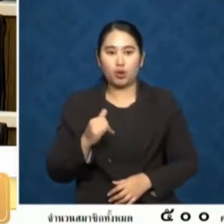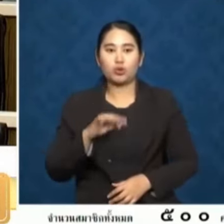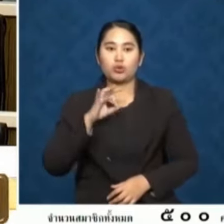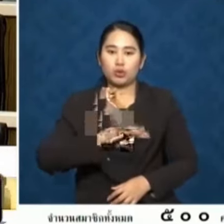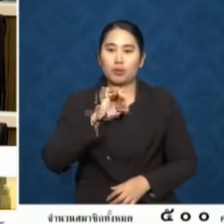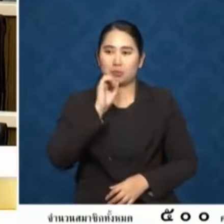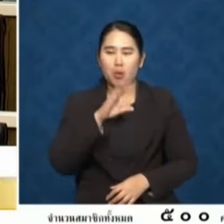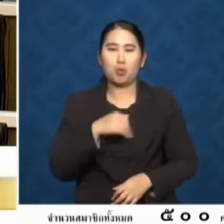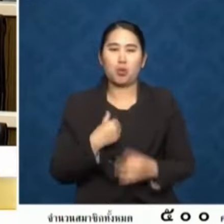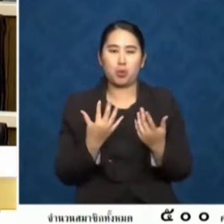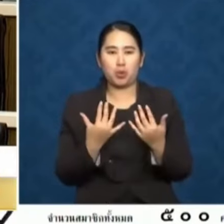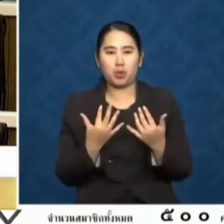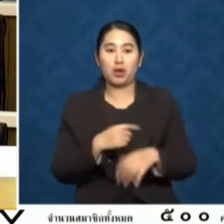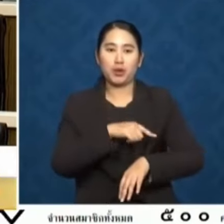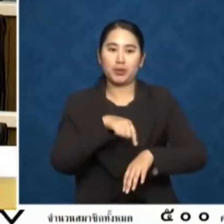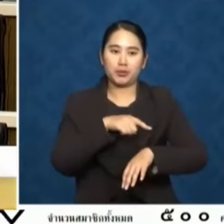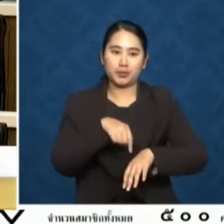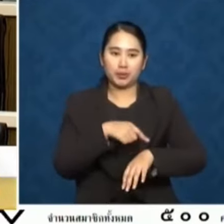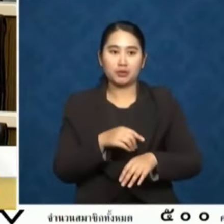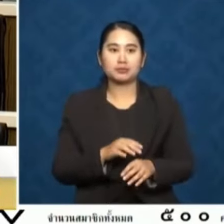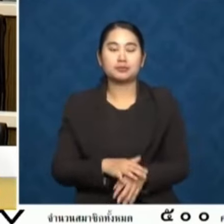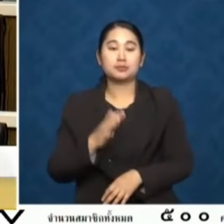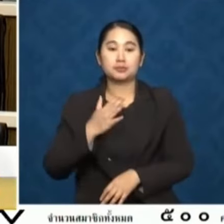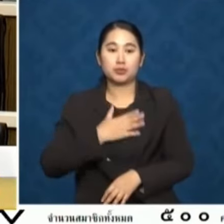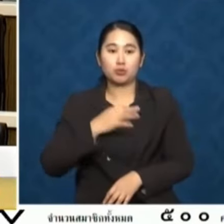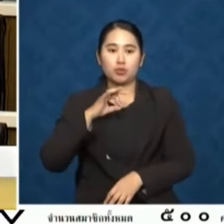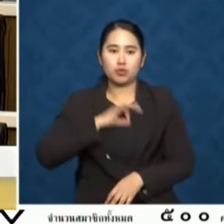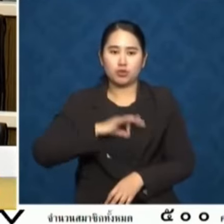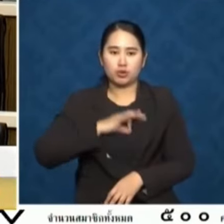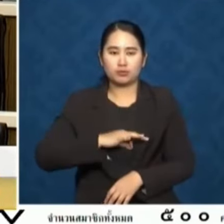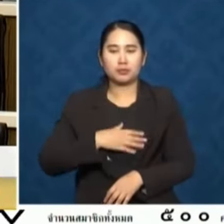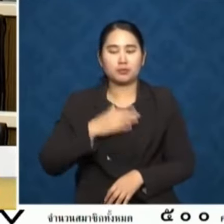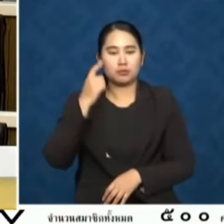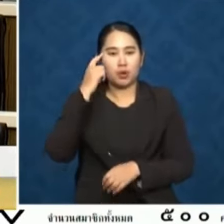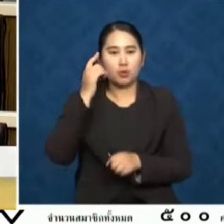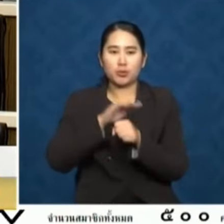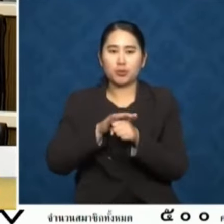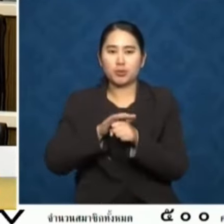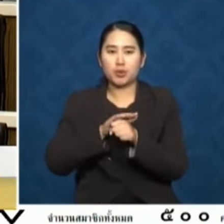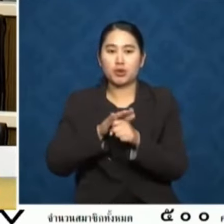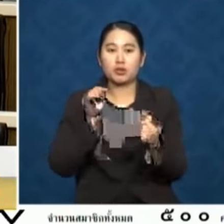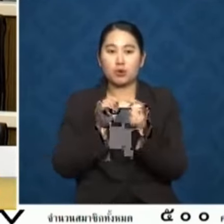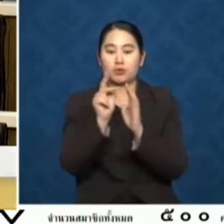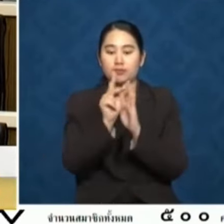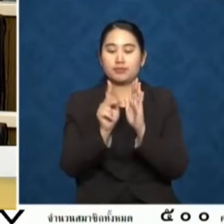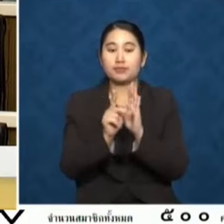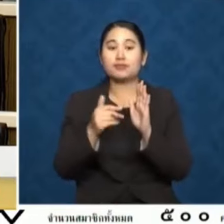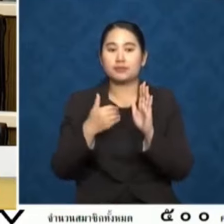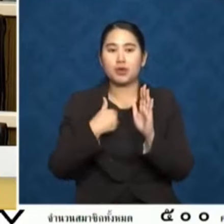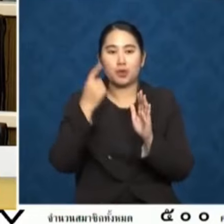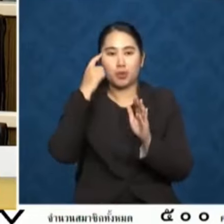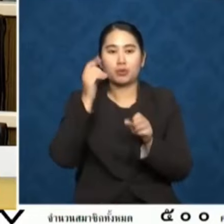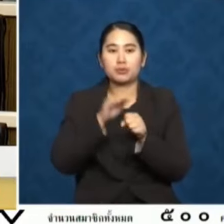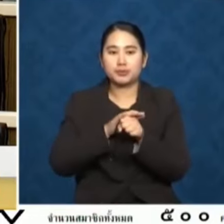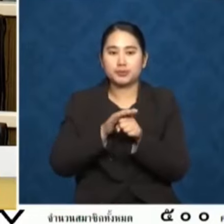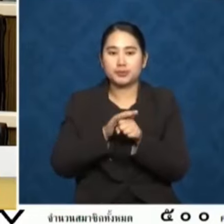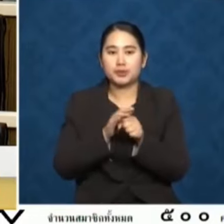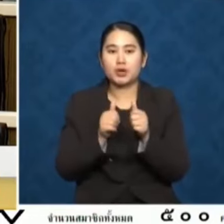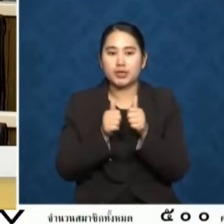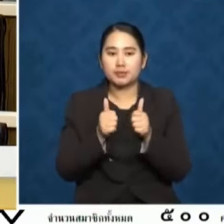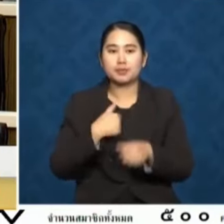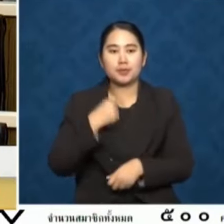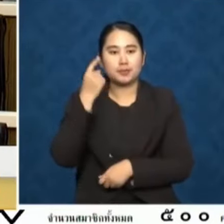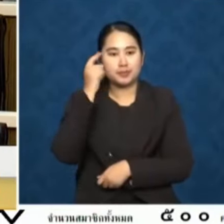อกช้าแต่ความรู้สึกของผมที่พอจะรู้เรื่องกฎบัตรกฎหมายบ้างผมคิดว่าการกระ